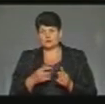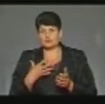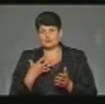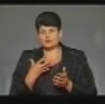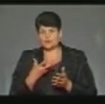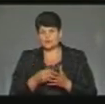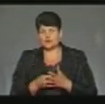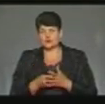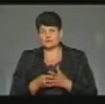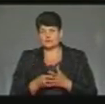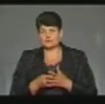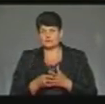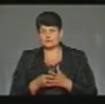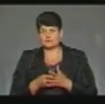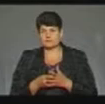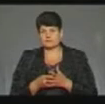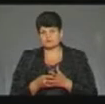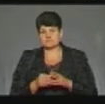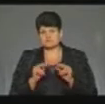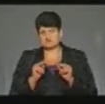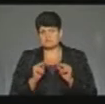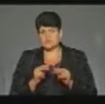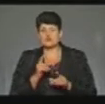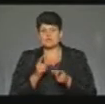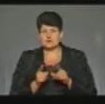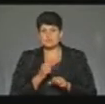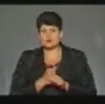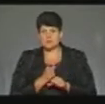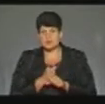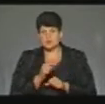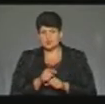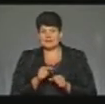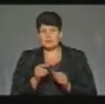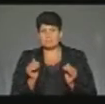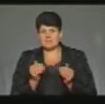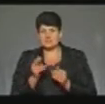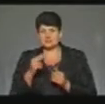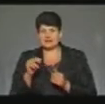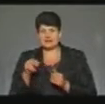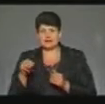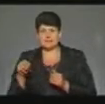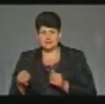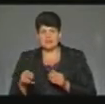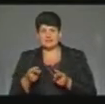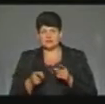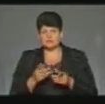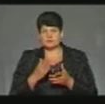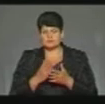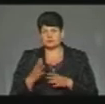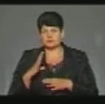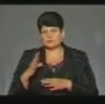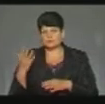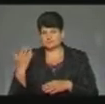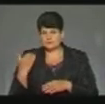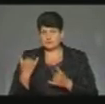то кажуть, оправдало. Воно дійсно там працює, там менше ДТП, ніж зазвичай було. От,